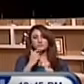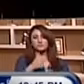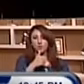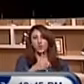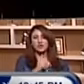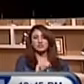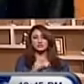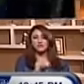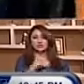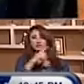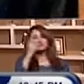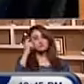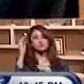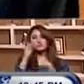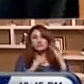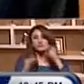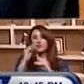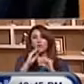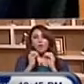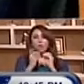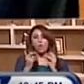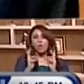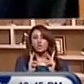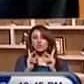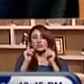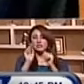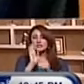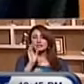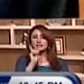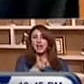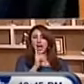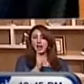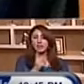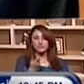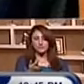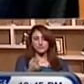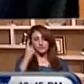انا عايز اعرف منك بقى الخطه اللي انت عاملها لتطوير التعليم. تمام. هي